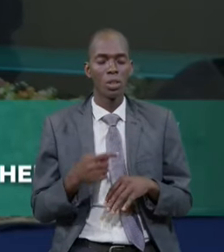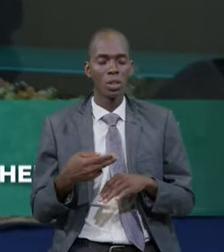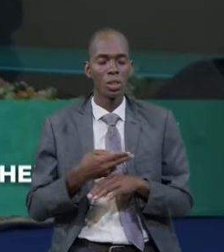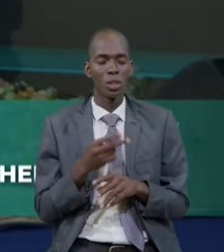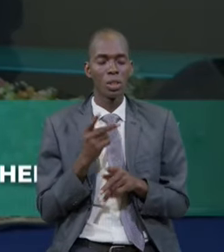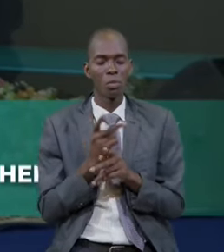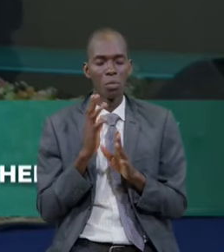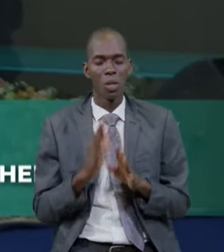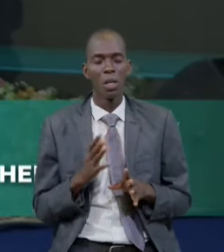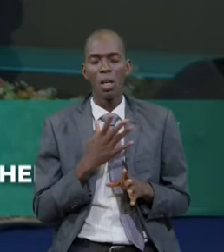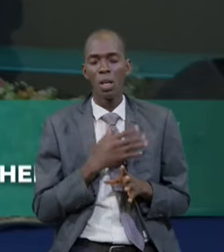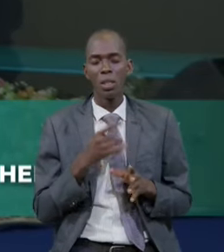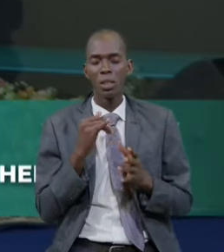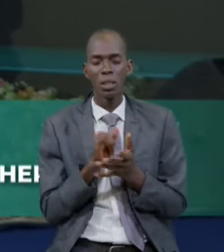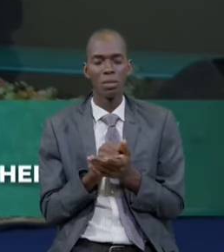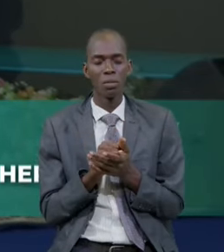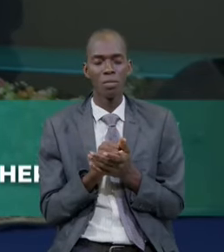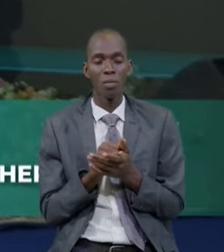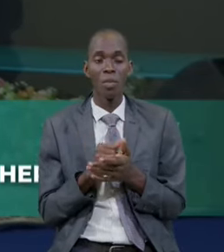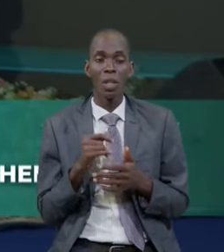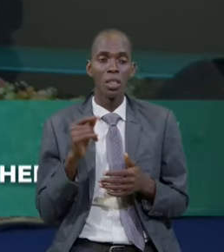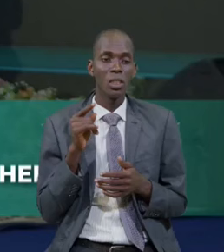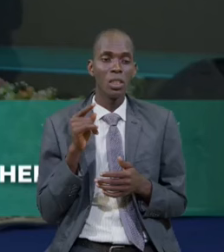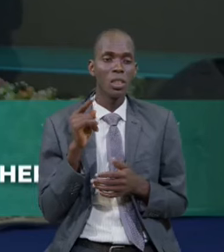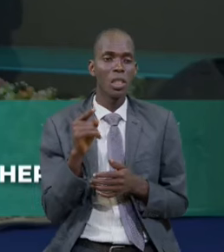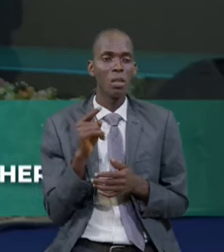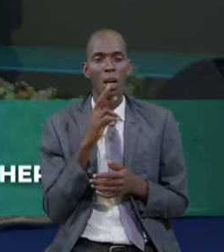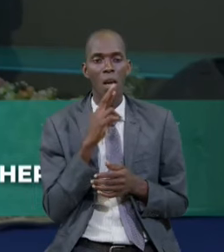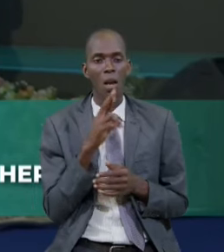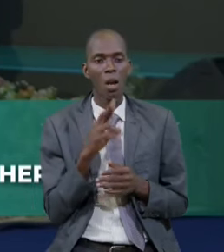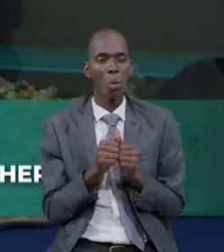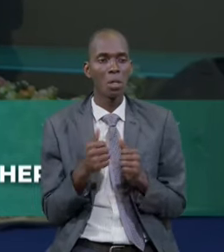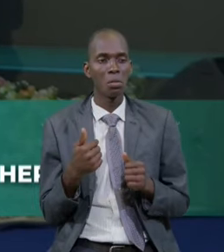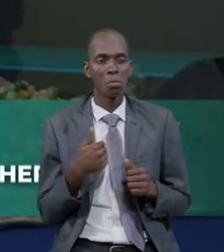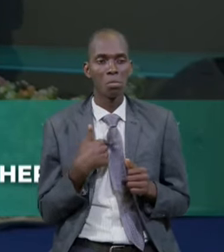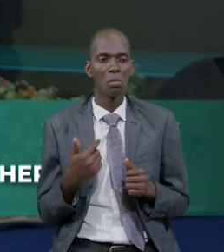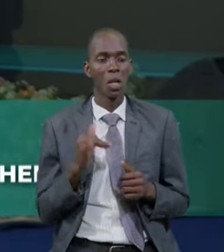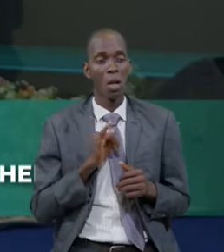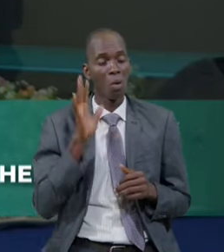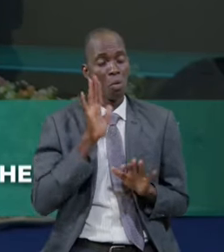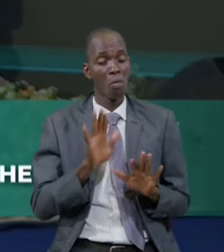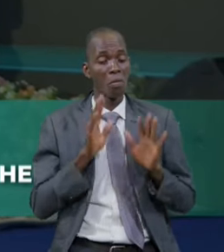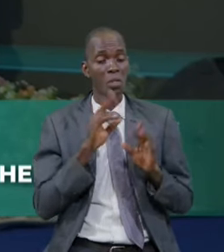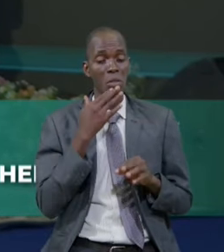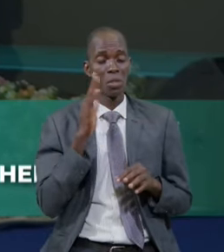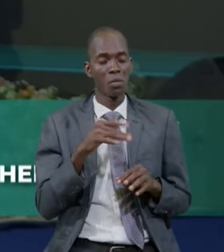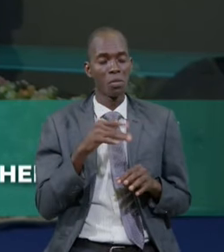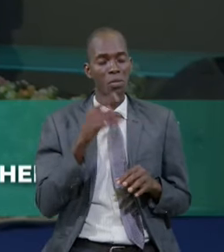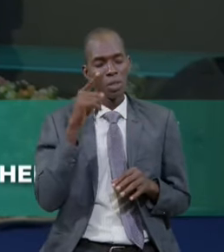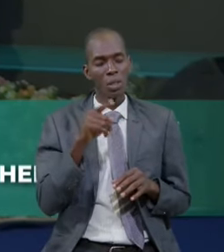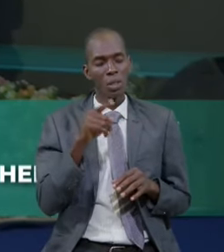Il dit, je ne crains aucun mal, car tu es avec moi. Ta houlette et ton bâton me